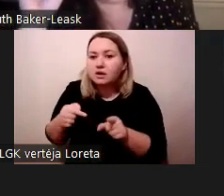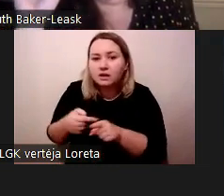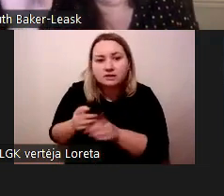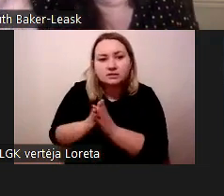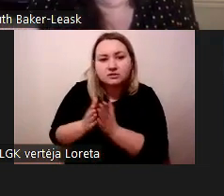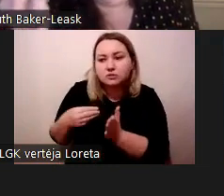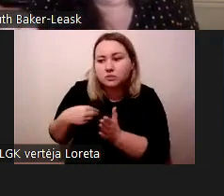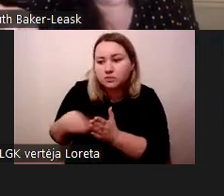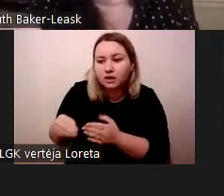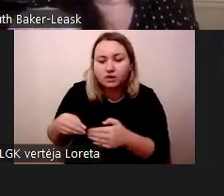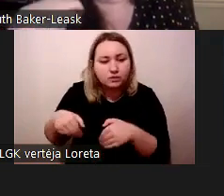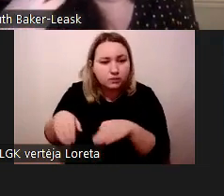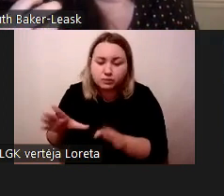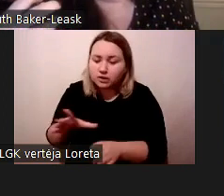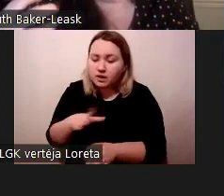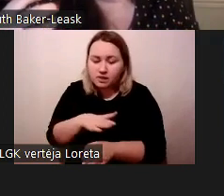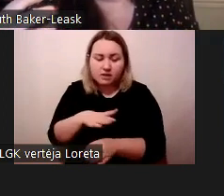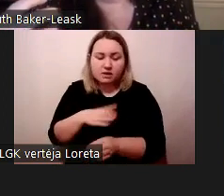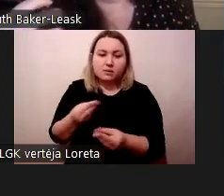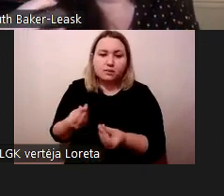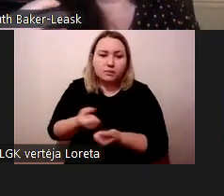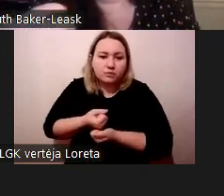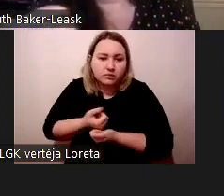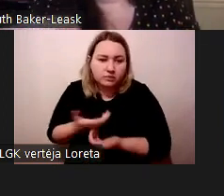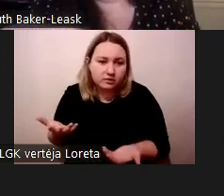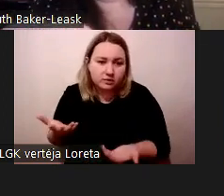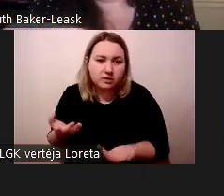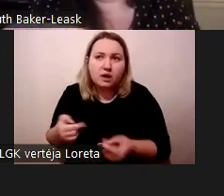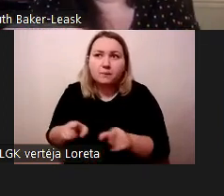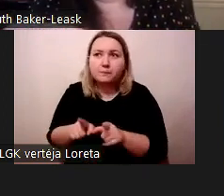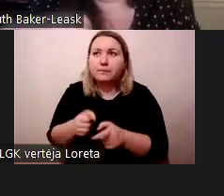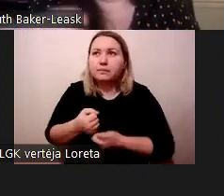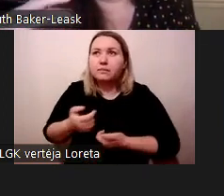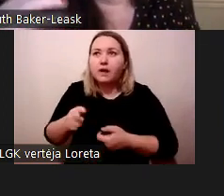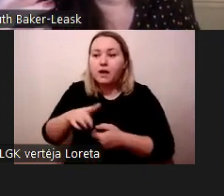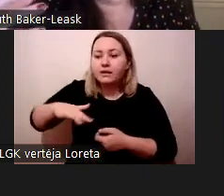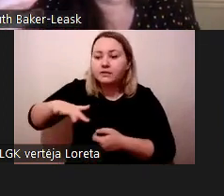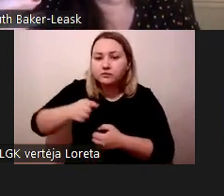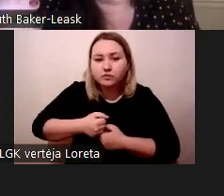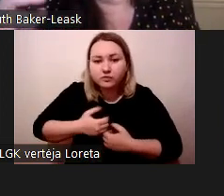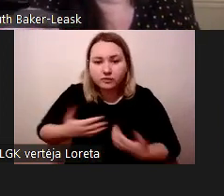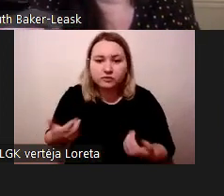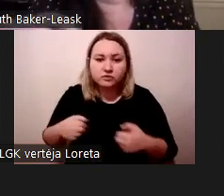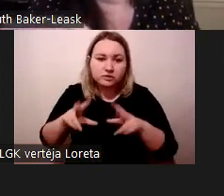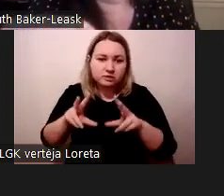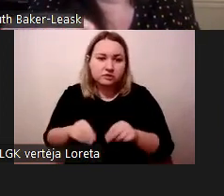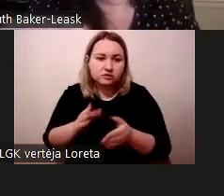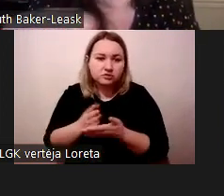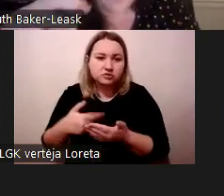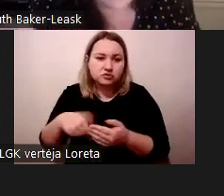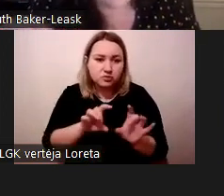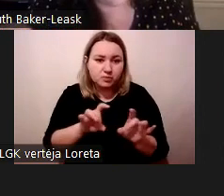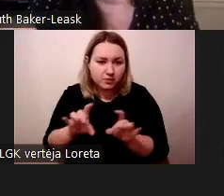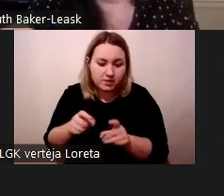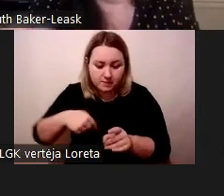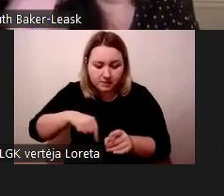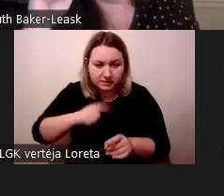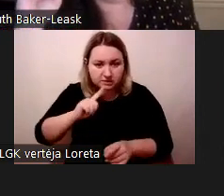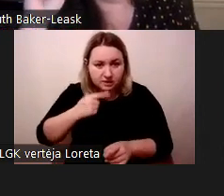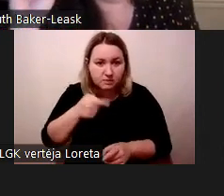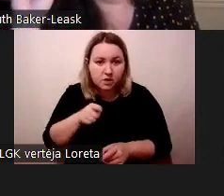nupirkti ir neturi pakankamai erdvių ir panašiai. Taigi, iš tikrųjų, mes čia kalbame